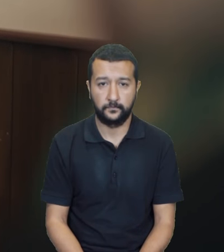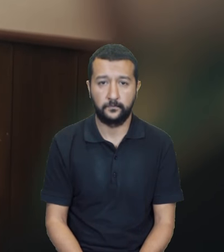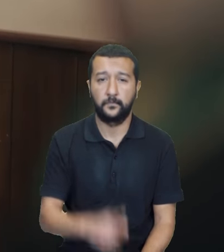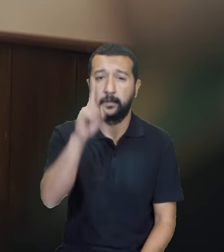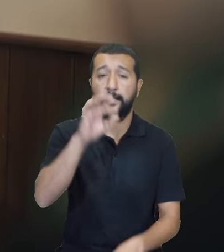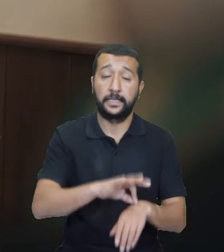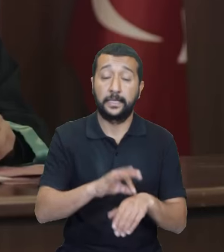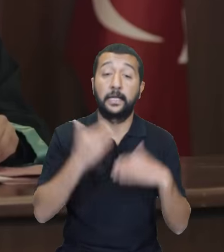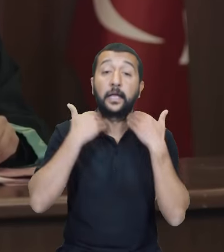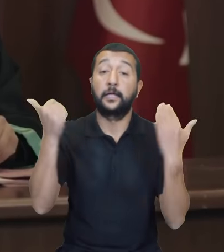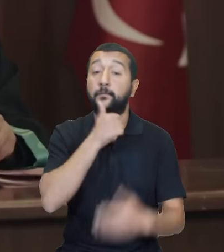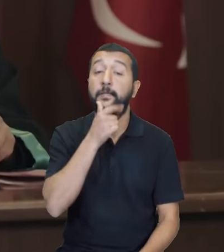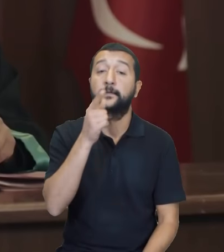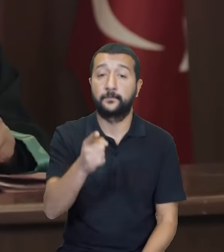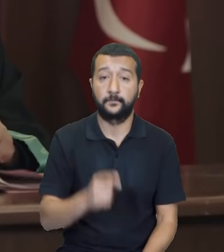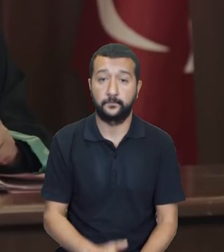Bir saniye hakim bey.